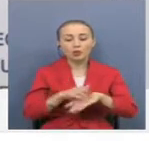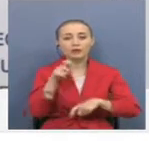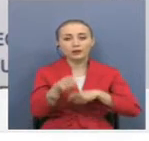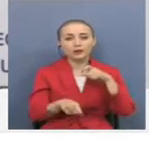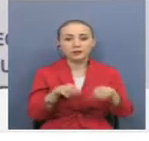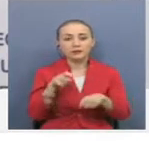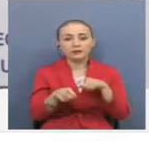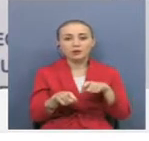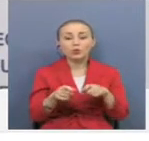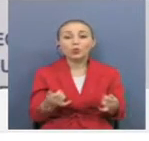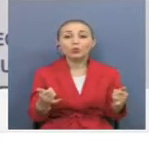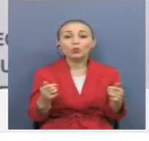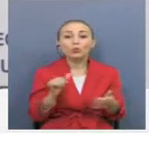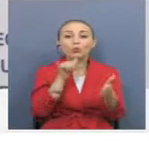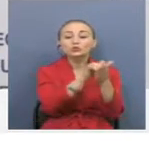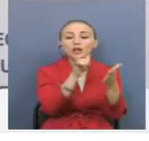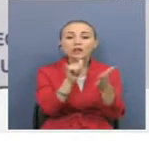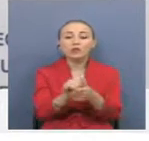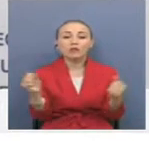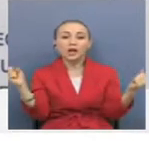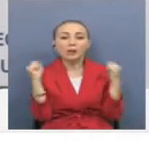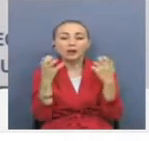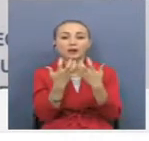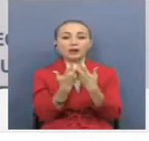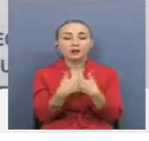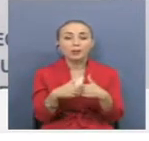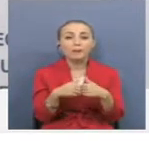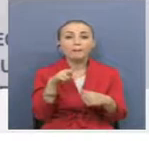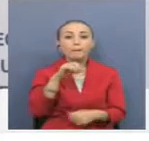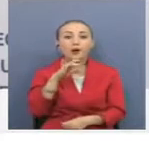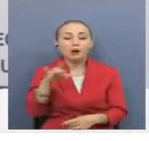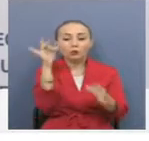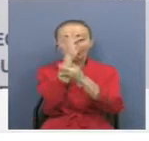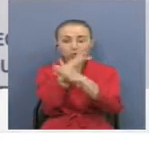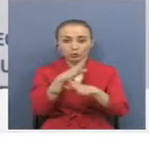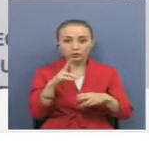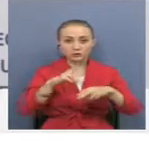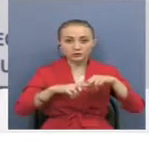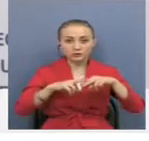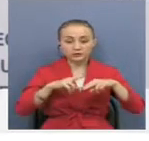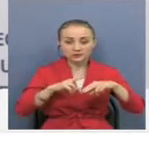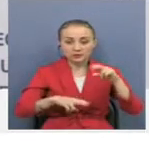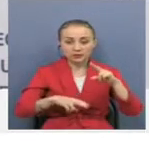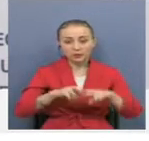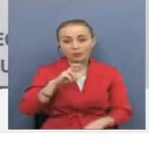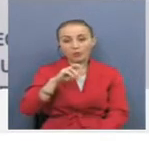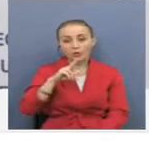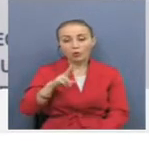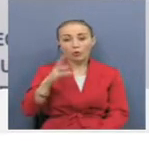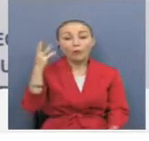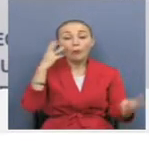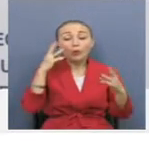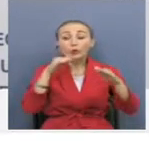құру, модульді қазандық салу, Заречный ауылында көшелерді жарықтандыру жұмыстары жүргізілуде. Мүмкіндік шектеулі балаларға арналған арнайы газель